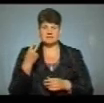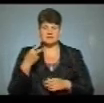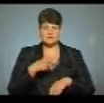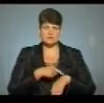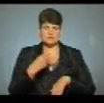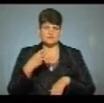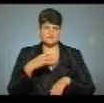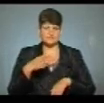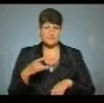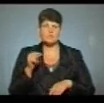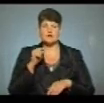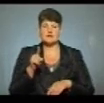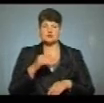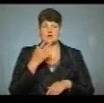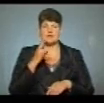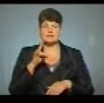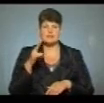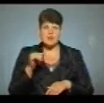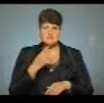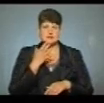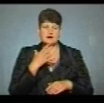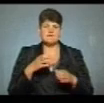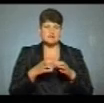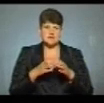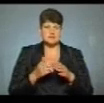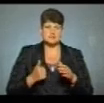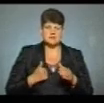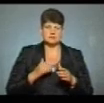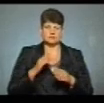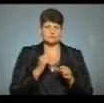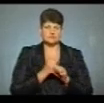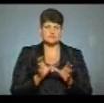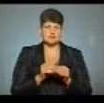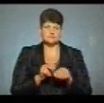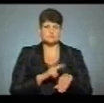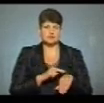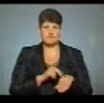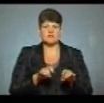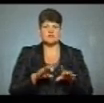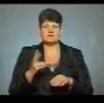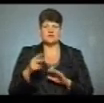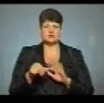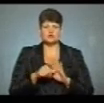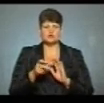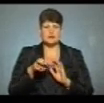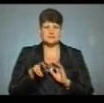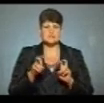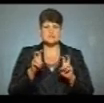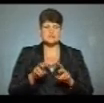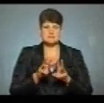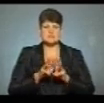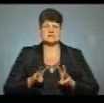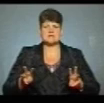20:30. Про те, що нацгвардійці патрулюватимуть вулиці із працівниками поліції, вирішили 26 липня на засіданні